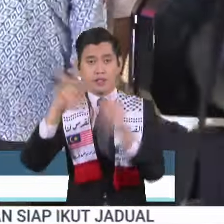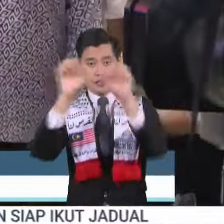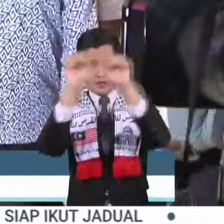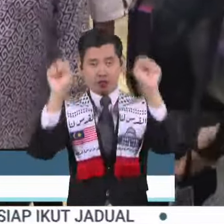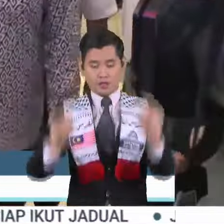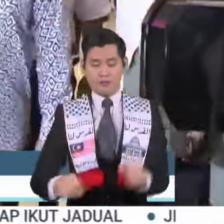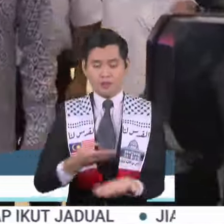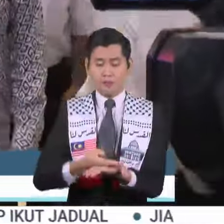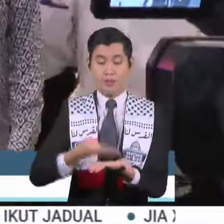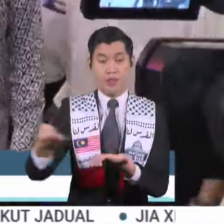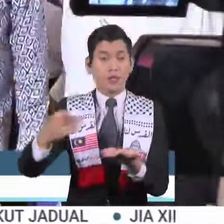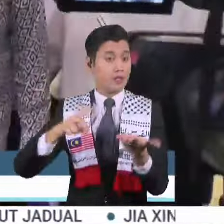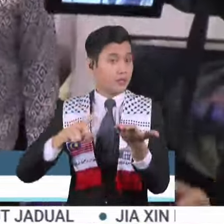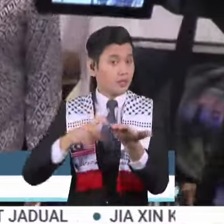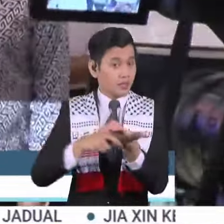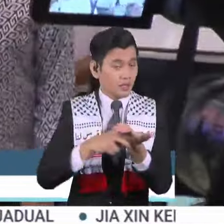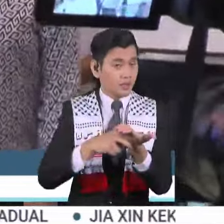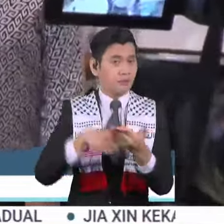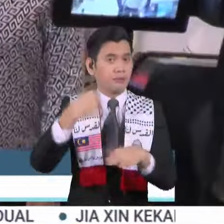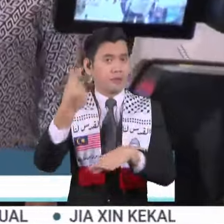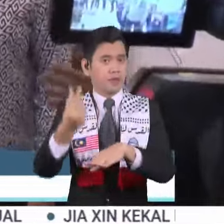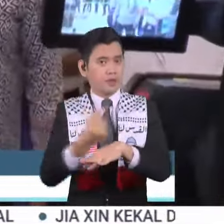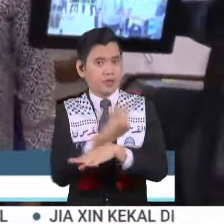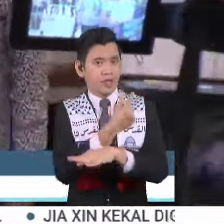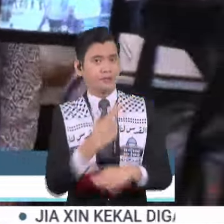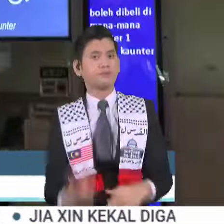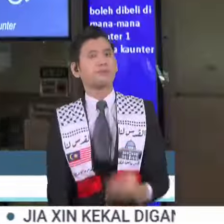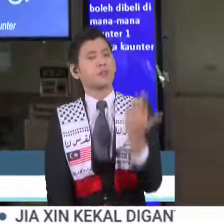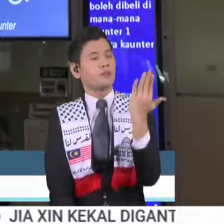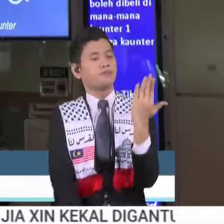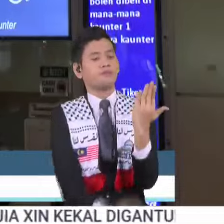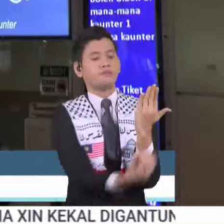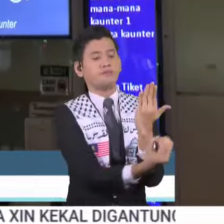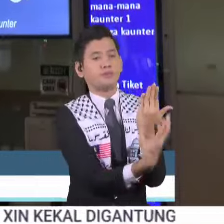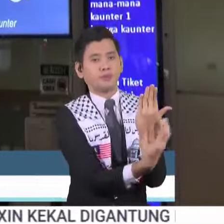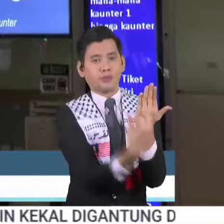dalam talian termasuk memperkenal penggunaan kod QR.